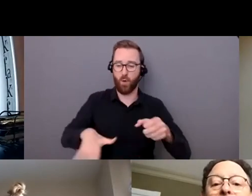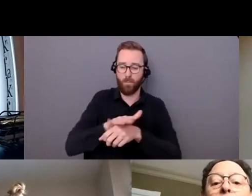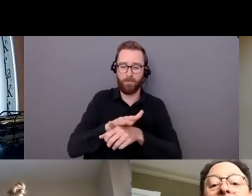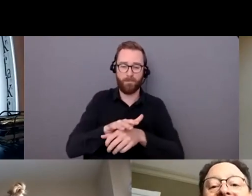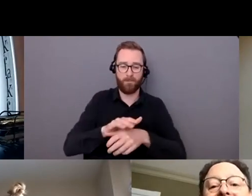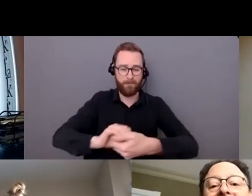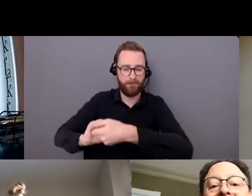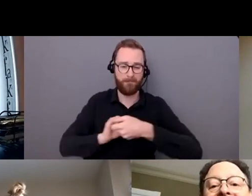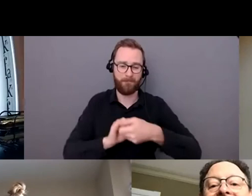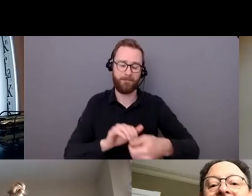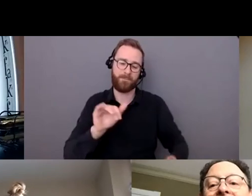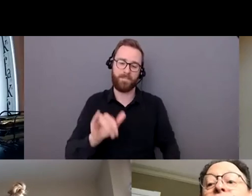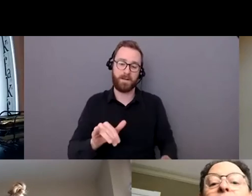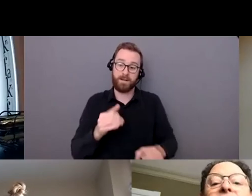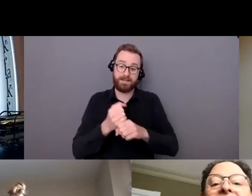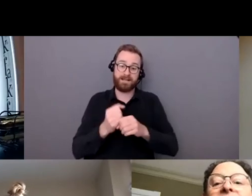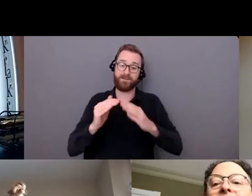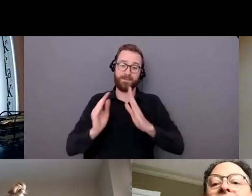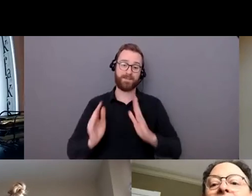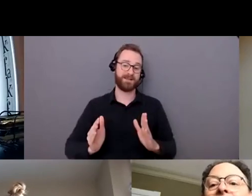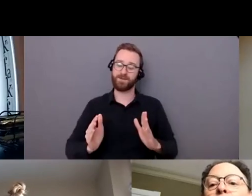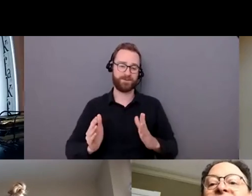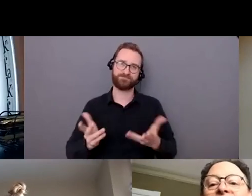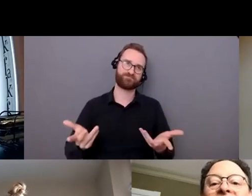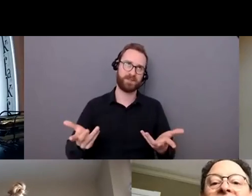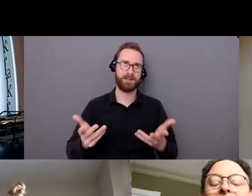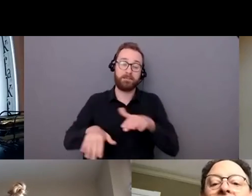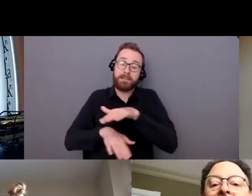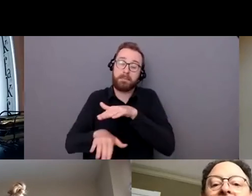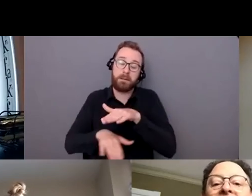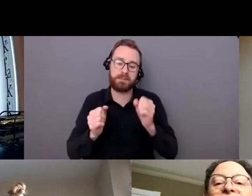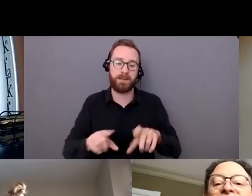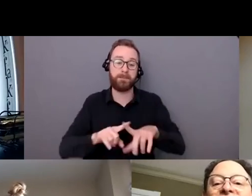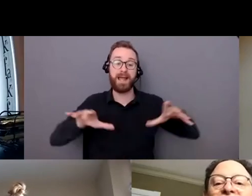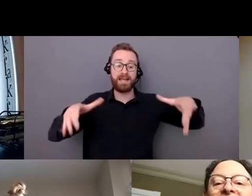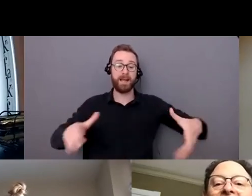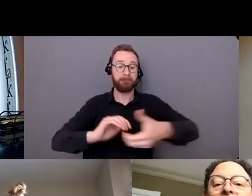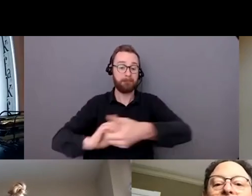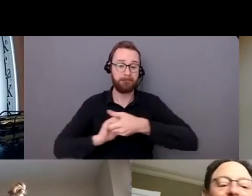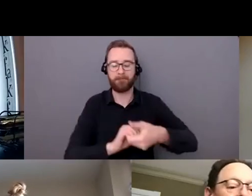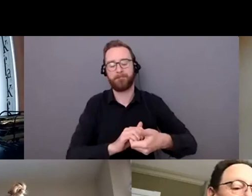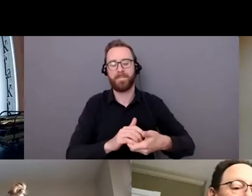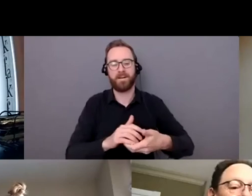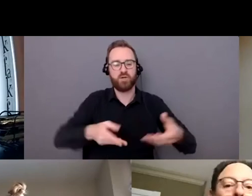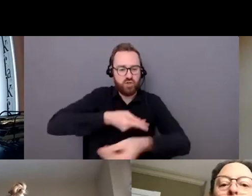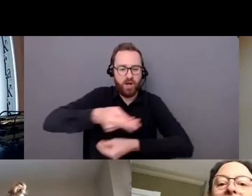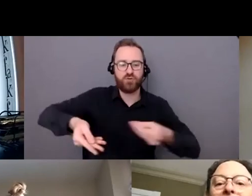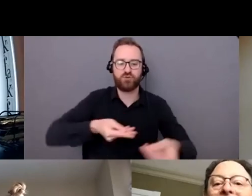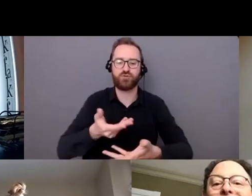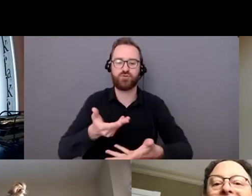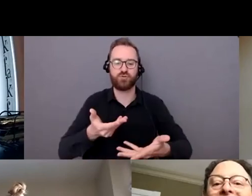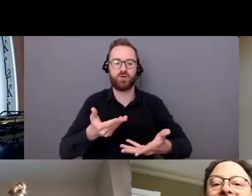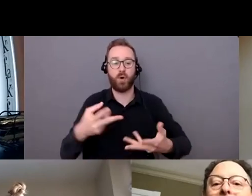c'est pas possible en télétravail ou c'est possible minimalement, mais au sein d'une équipe, échanger, se couper